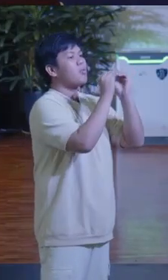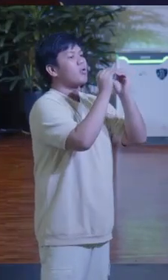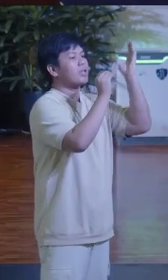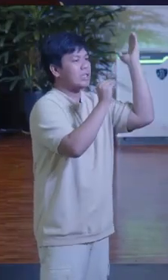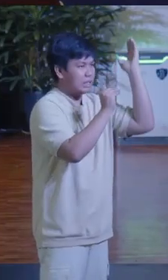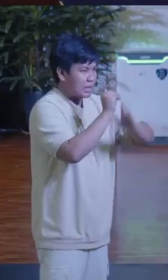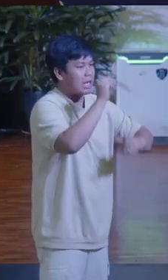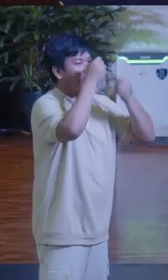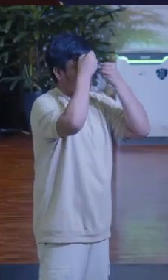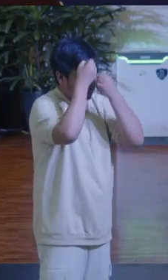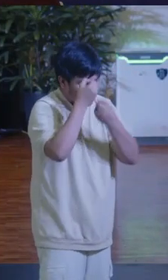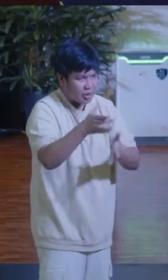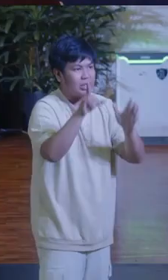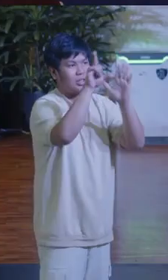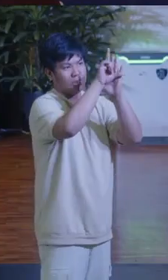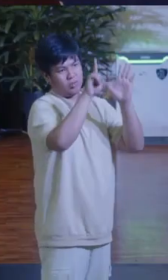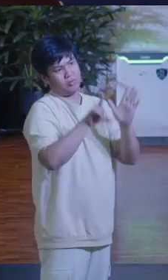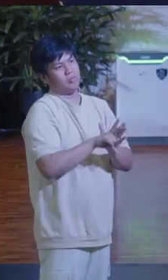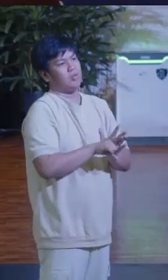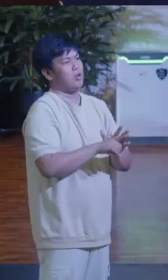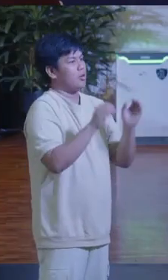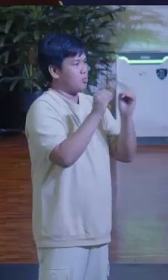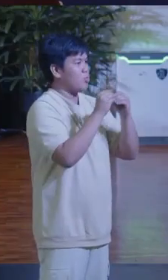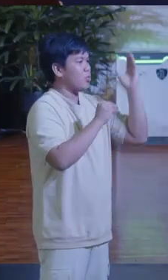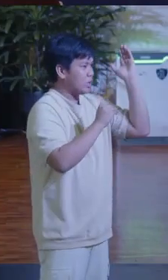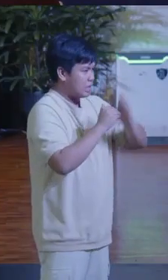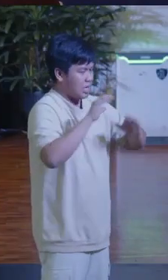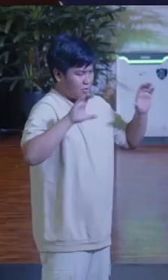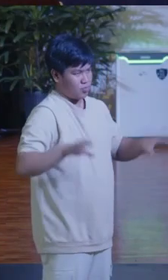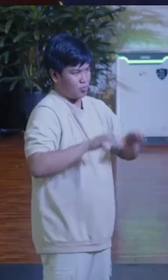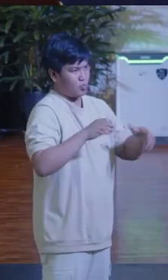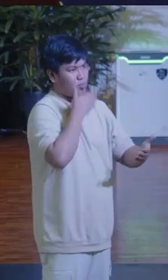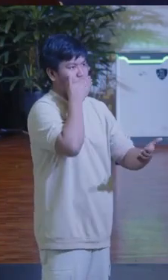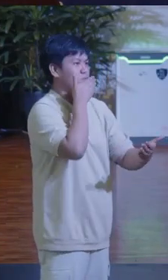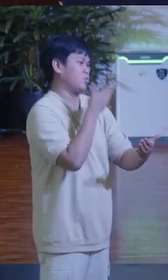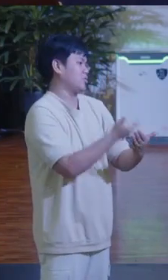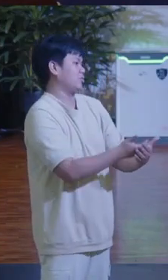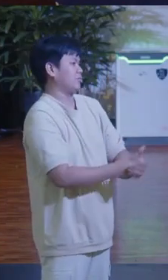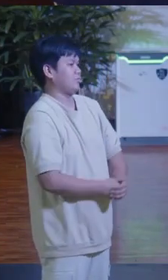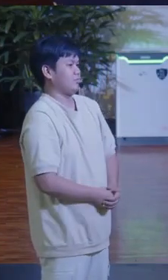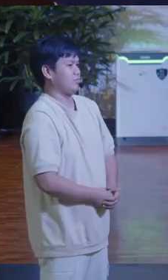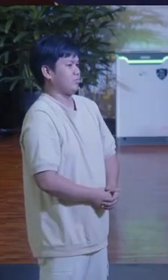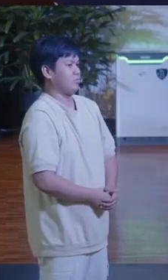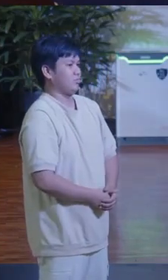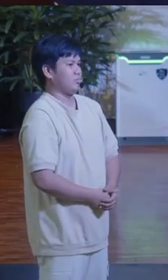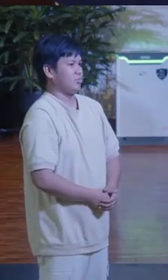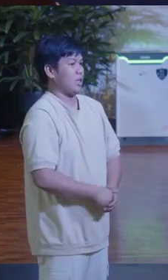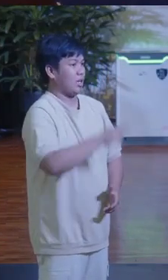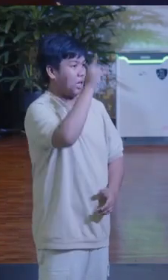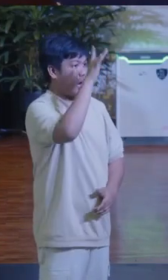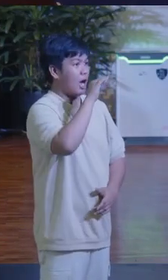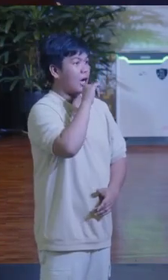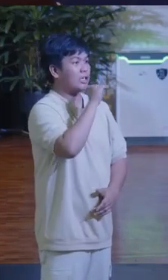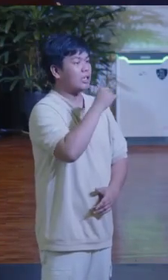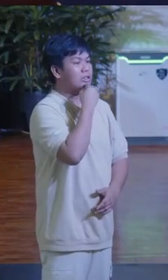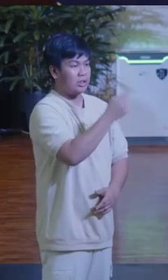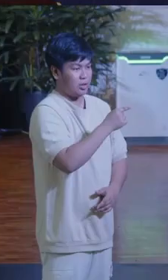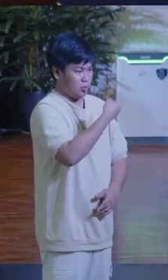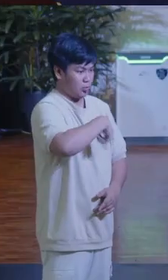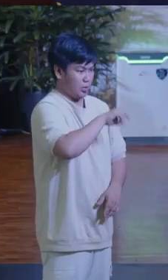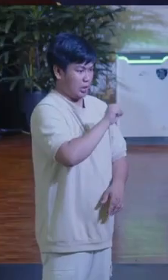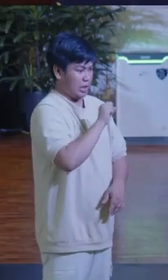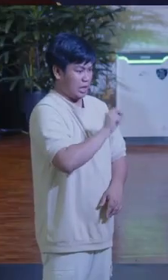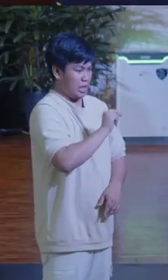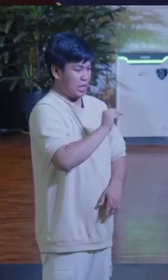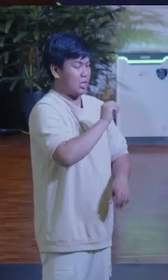ng pagsunod sa kautusan na hindi naman kailanman itinaguyod ng Diyos na paraan ng kaligtasan.